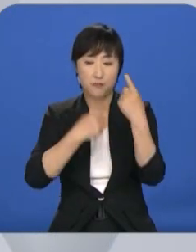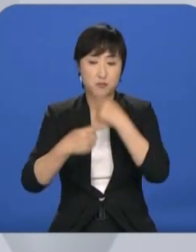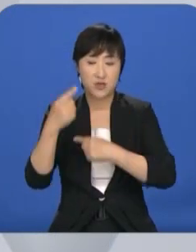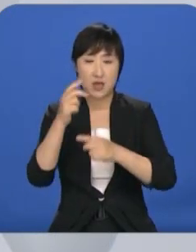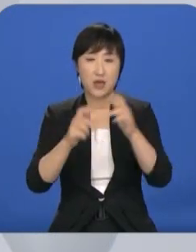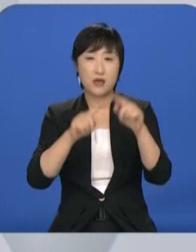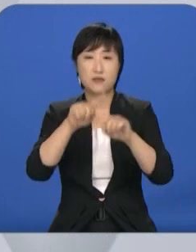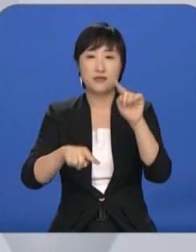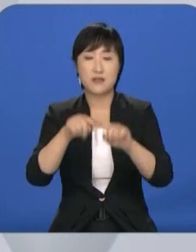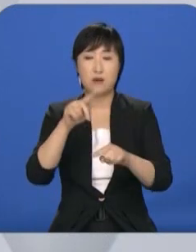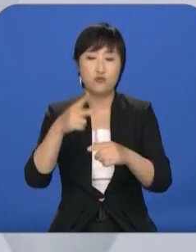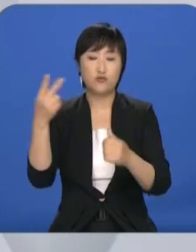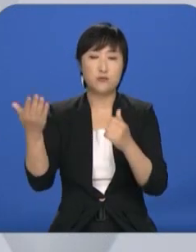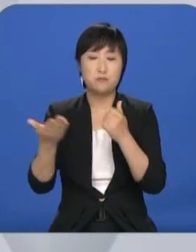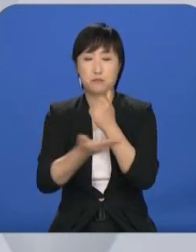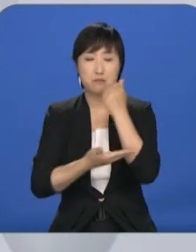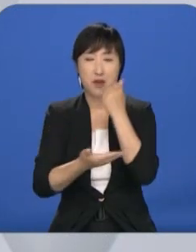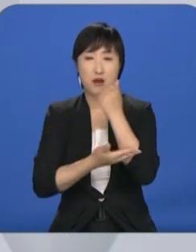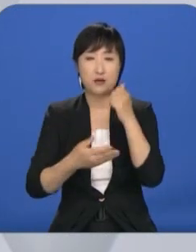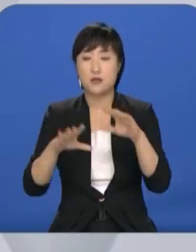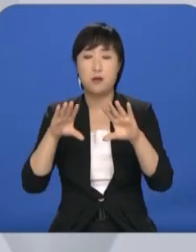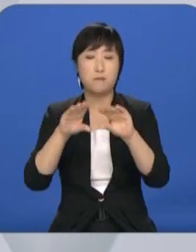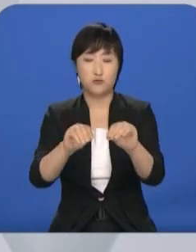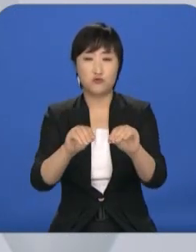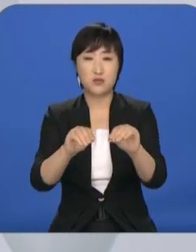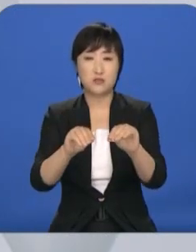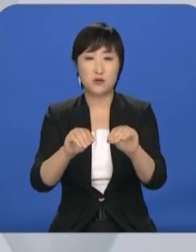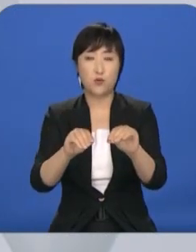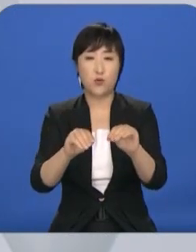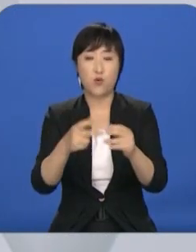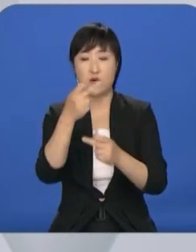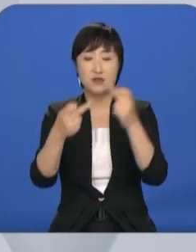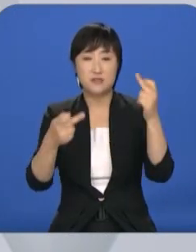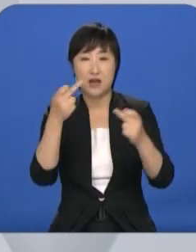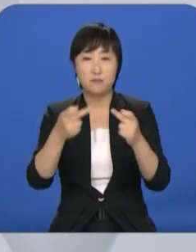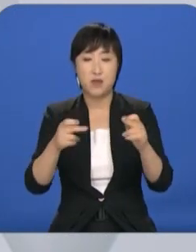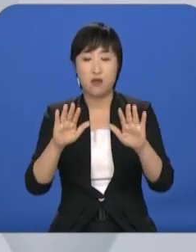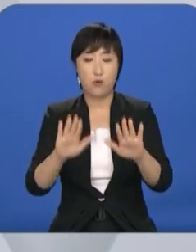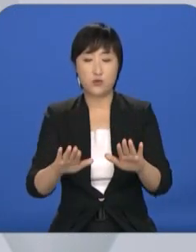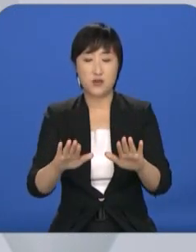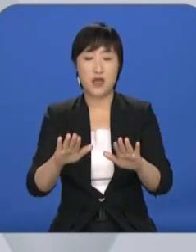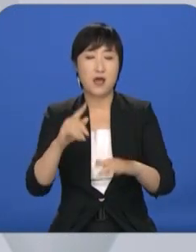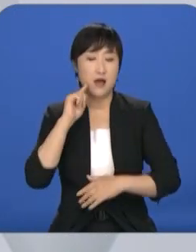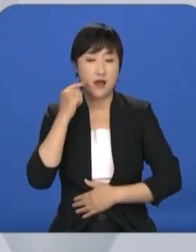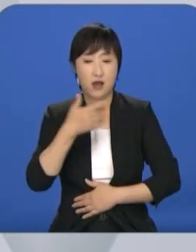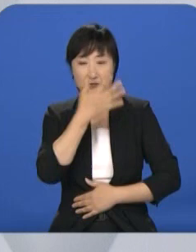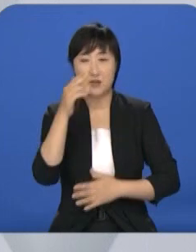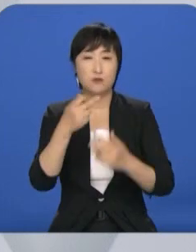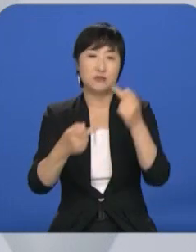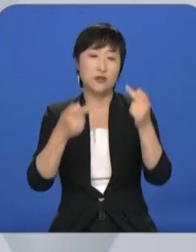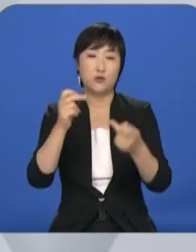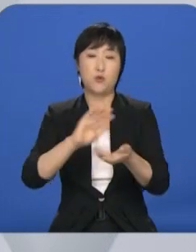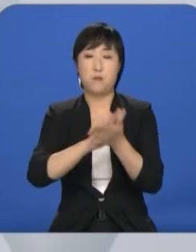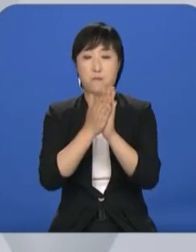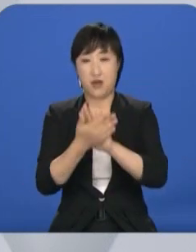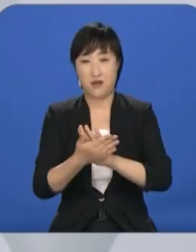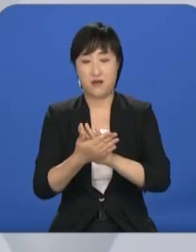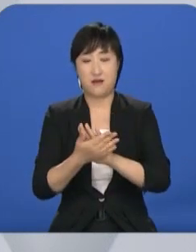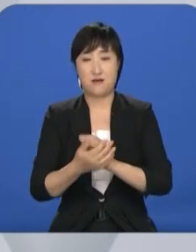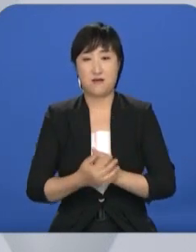벌채를 완전 중단시켜 황폐한 산림을 오늘의 아름다운 산으로 갖고 왔습니다.